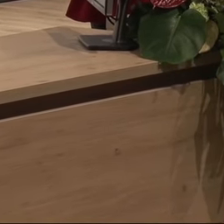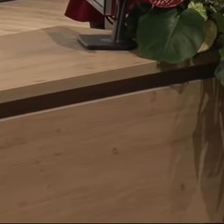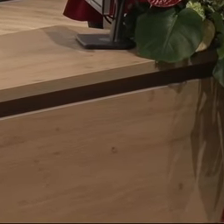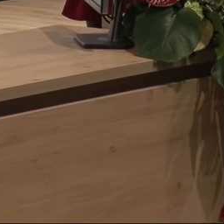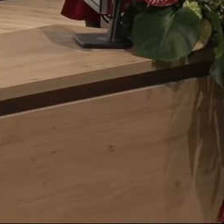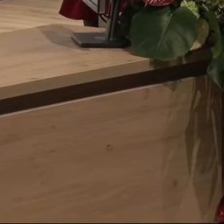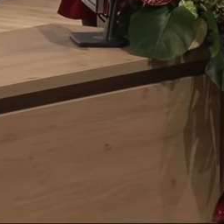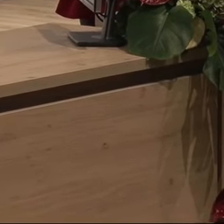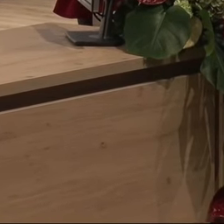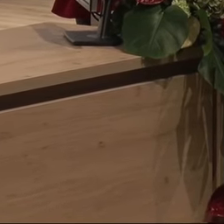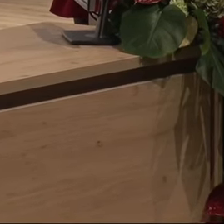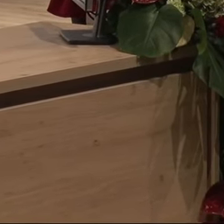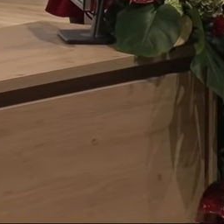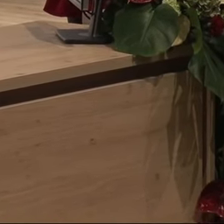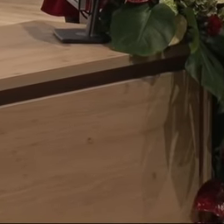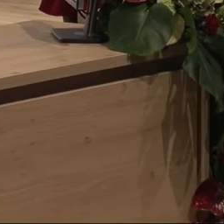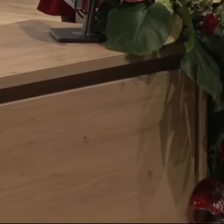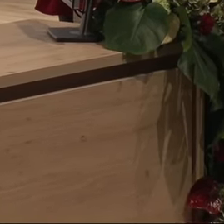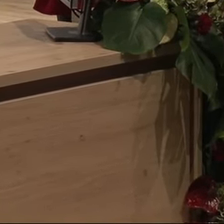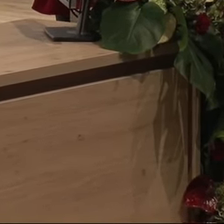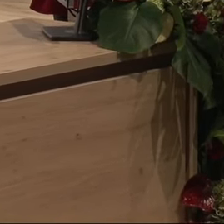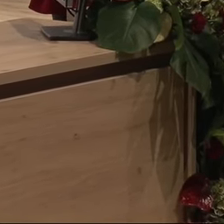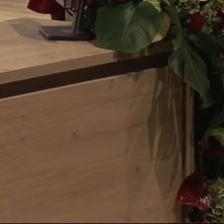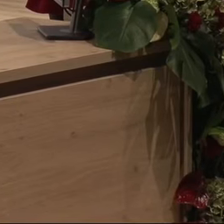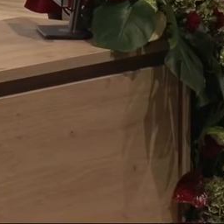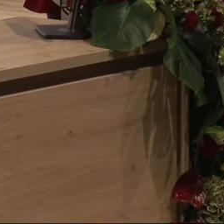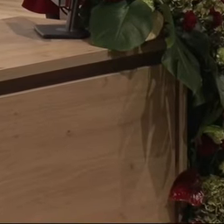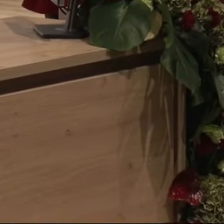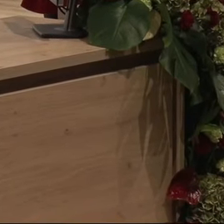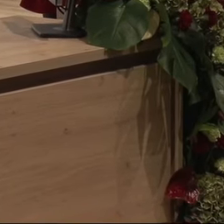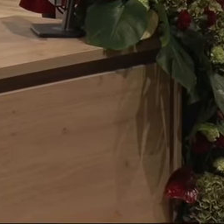Witam pana Rafała Chome, konsula honorowego Republiki Armenii.